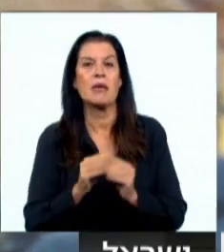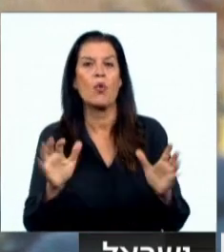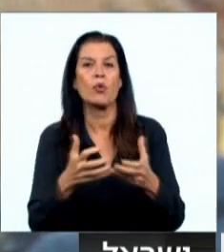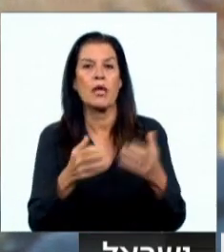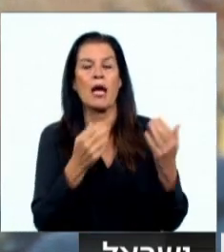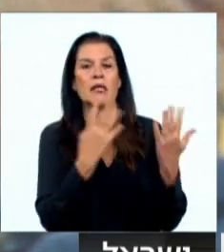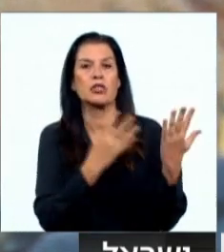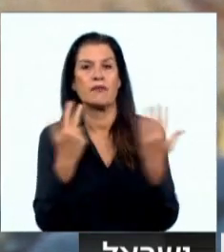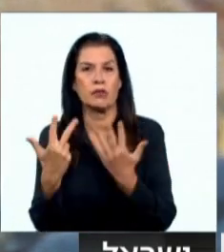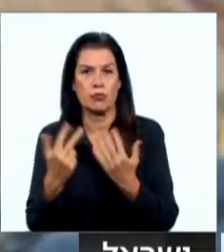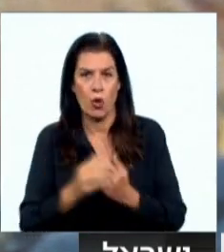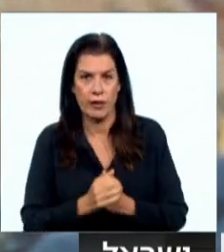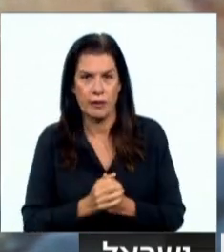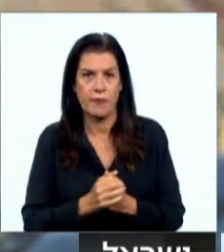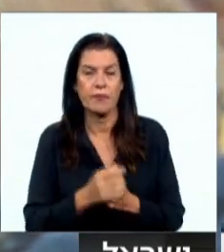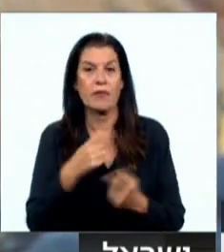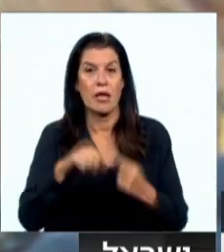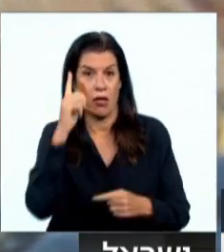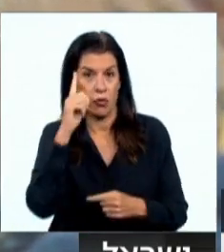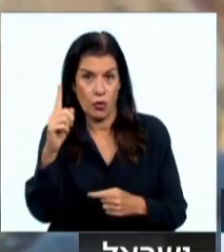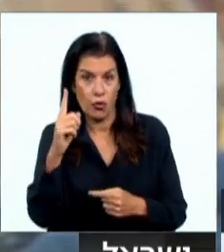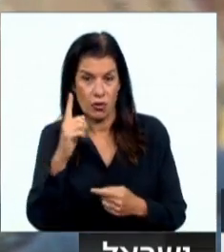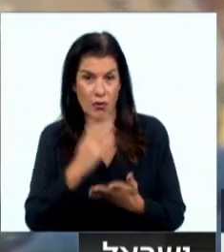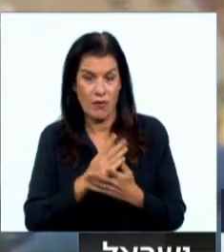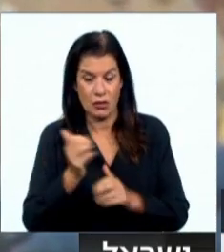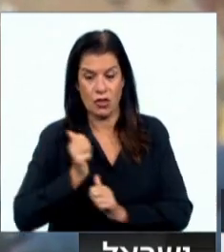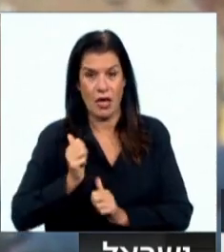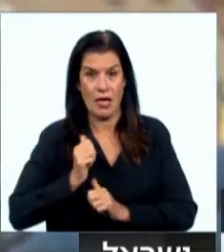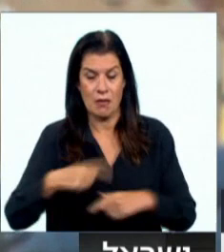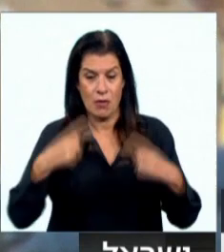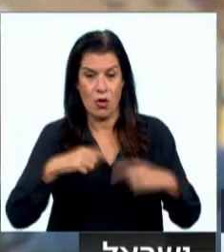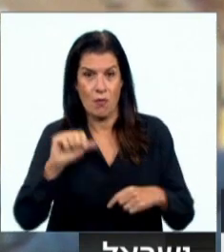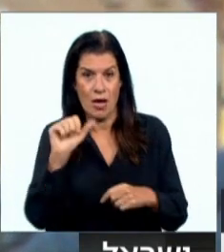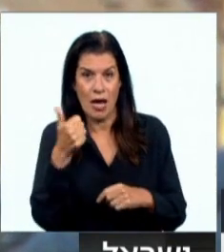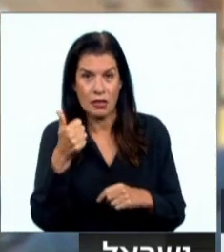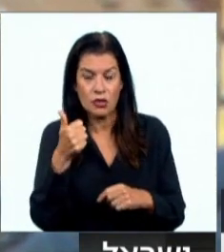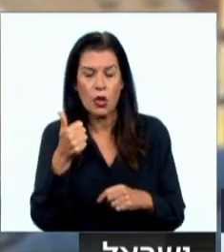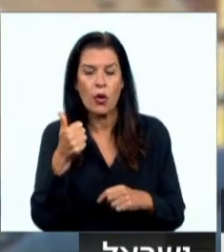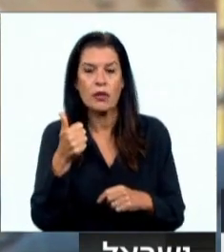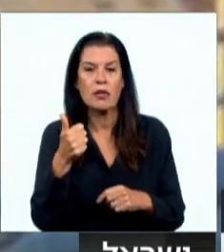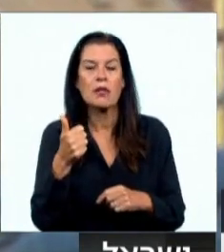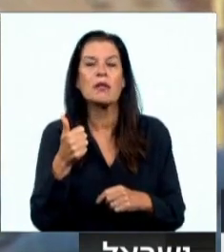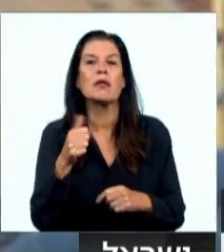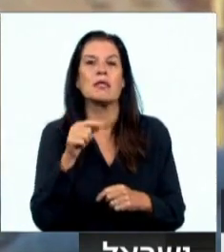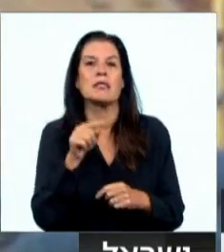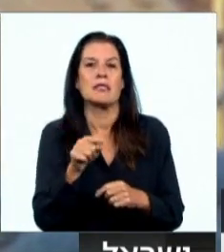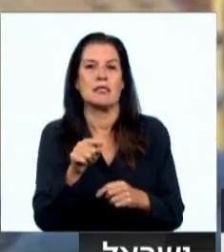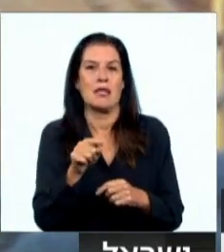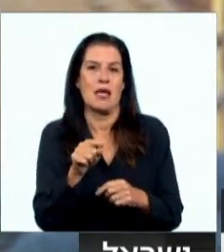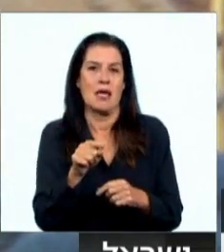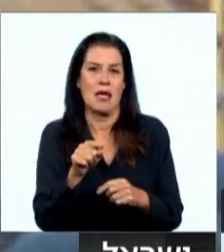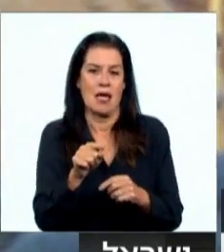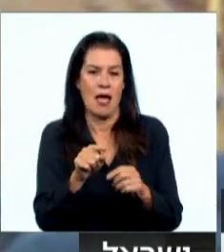היום שכל החיילים שלחמו ביום הראשון לאט לאט מתרכזים ליחידות שלהם, לתיעוד של החיילים. עכשיו, אבל החשיבות